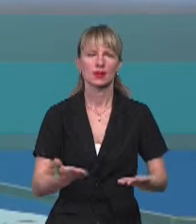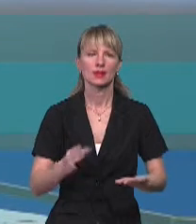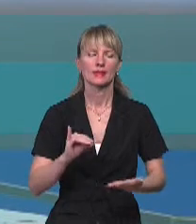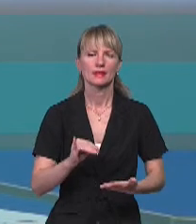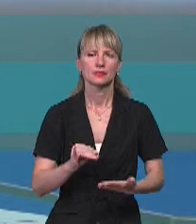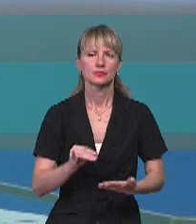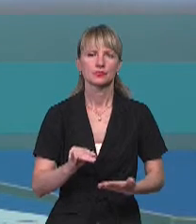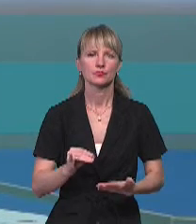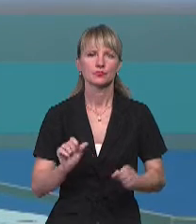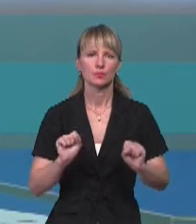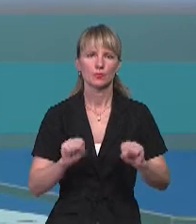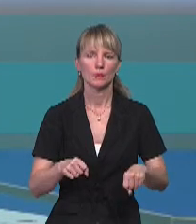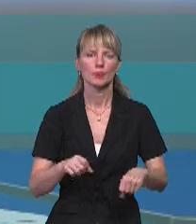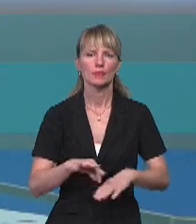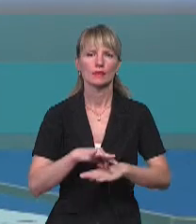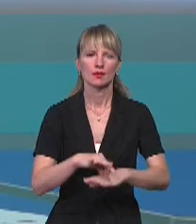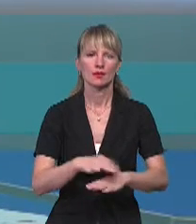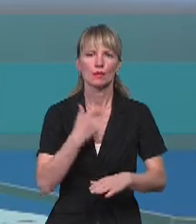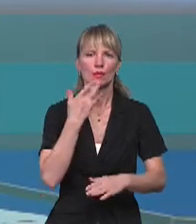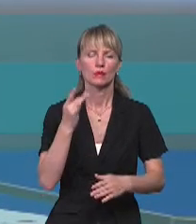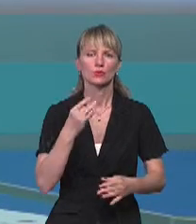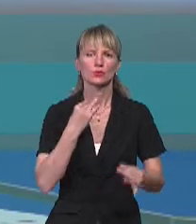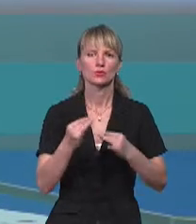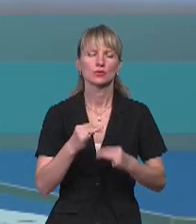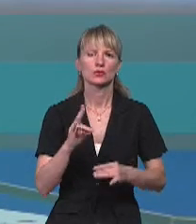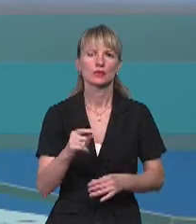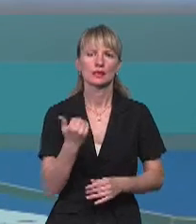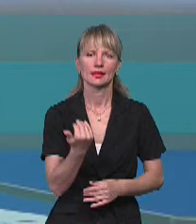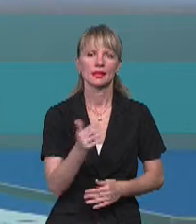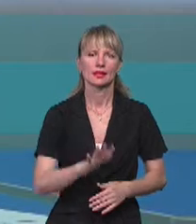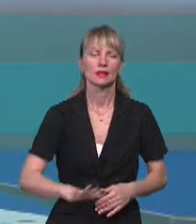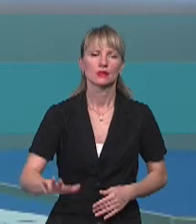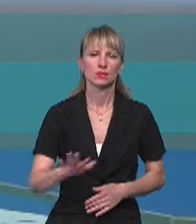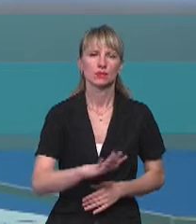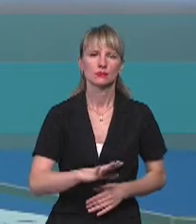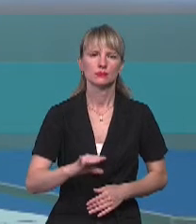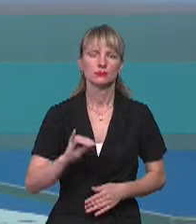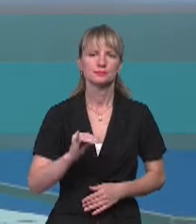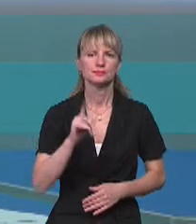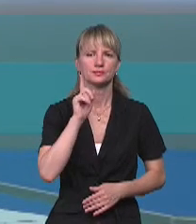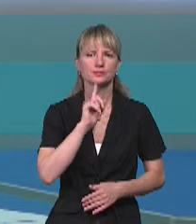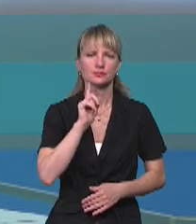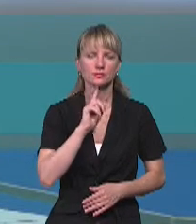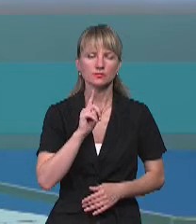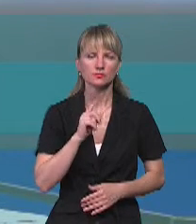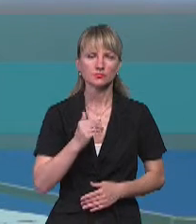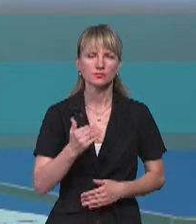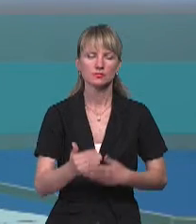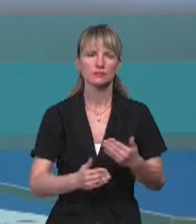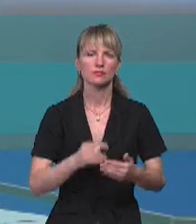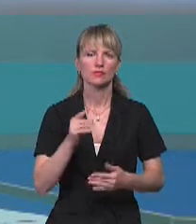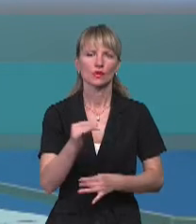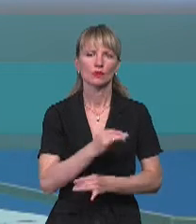саме можливо провести публічні консультації на їх території. Але поки що це все в стадії так само